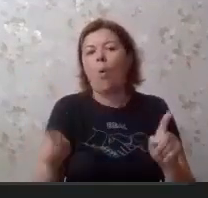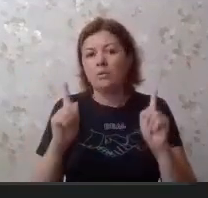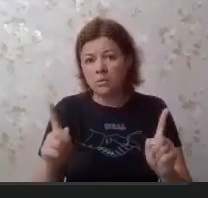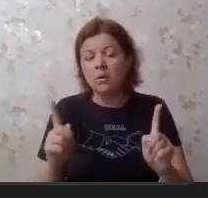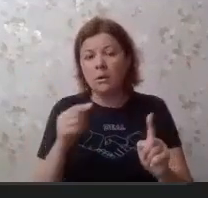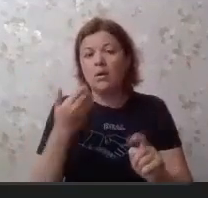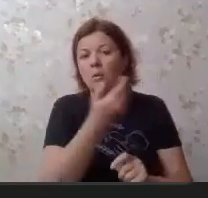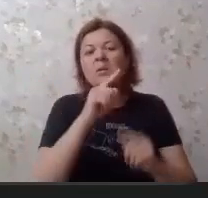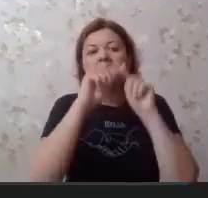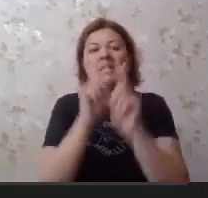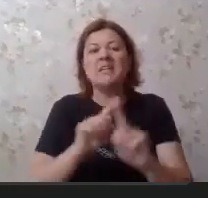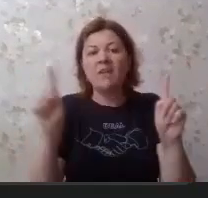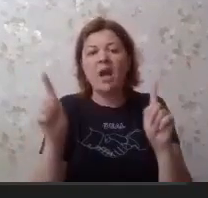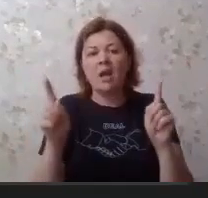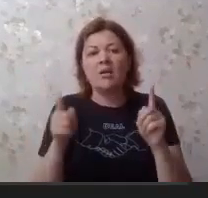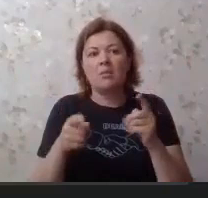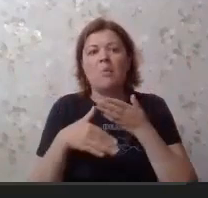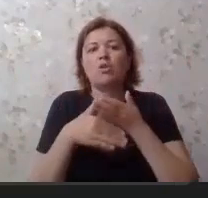даже способствует тому, что